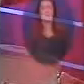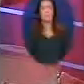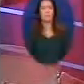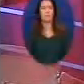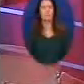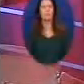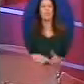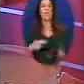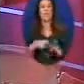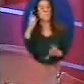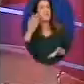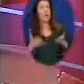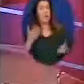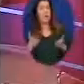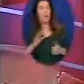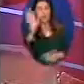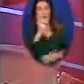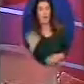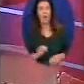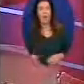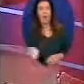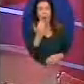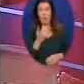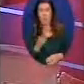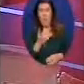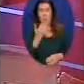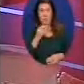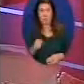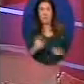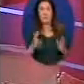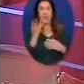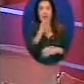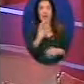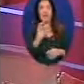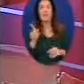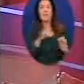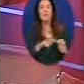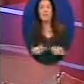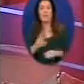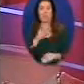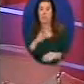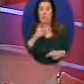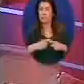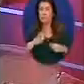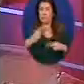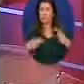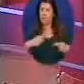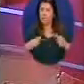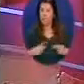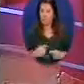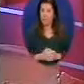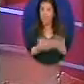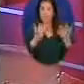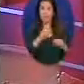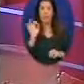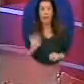על פי הערכות, שיעור העלמות ההון בישראל מגיע להיקף של 40 מיליארד שקל מדי שנה. כ-80% מהסכום העצום הזה מקורו בהעלמות הון